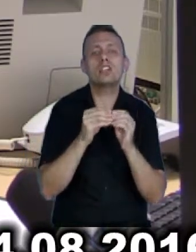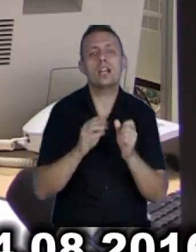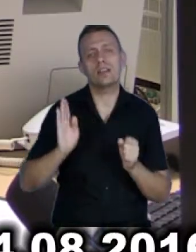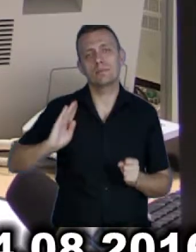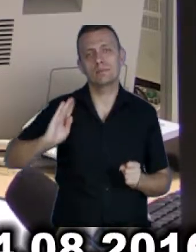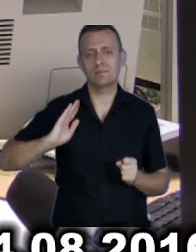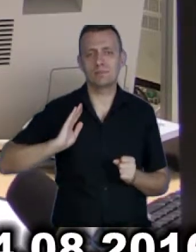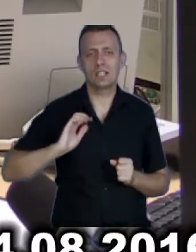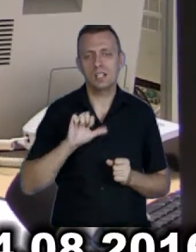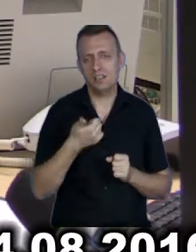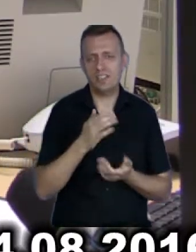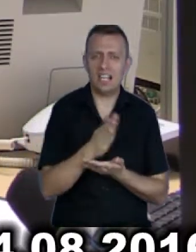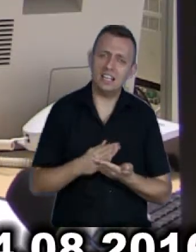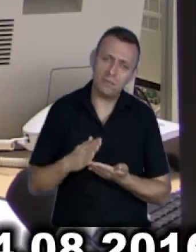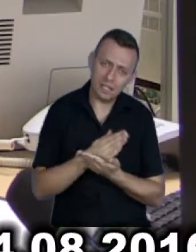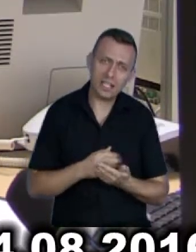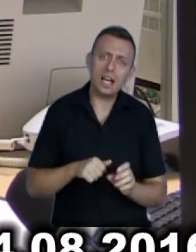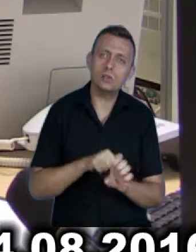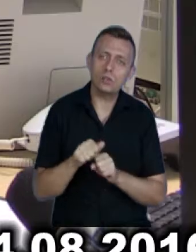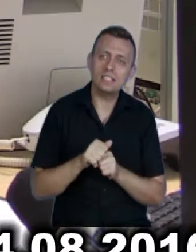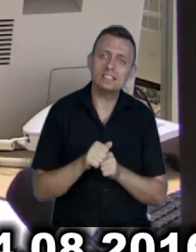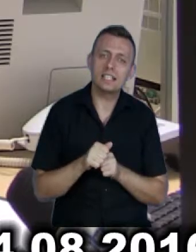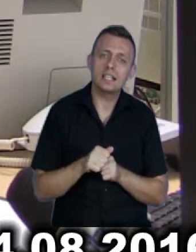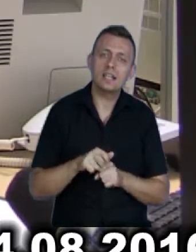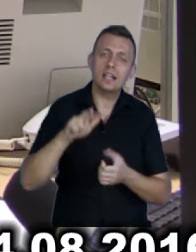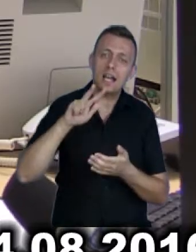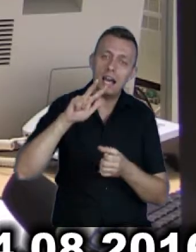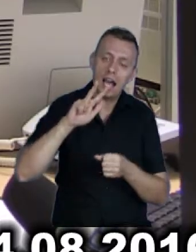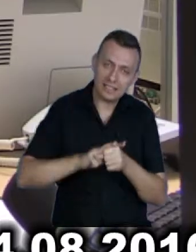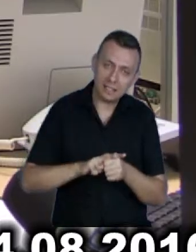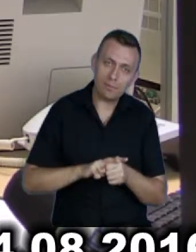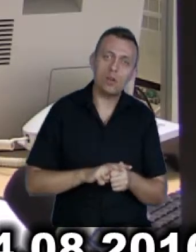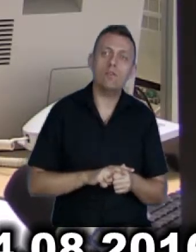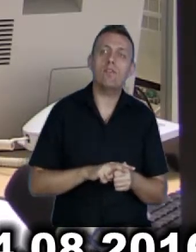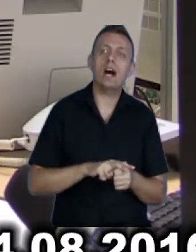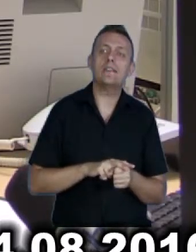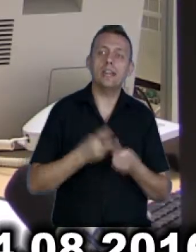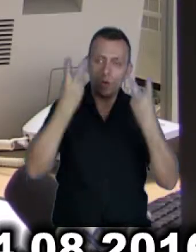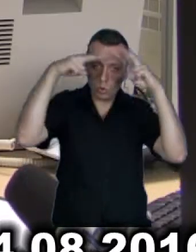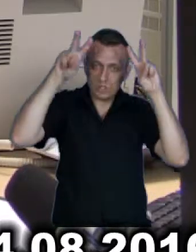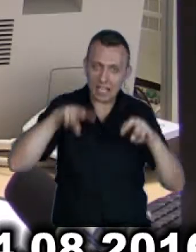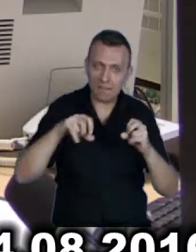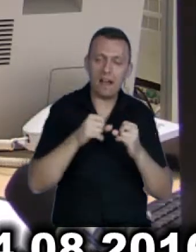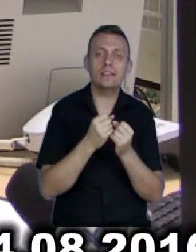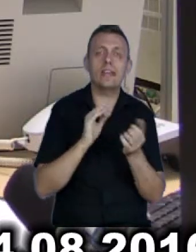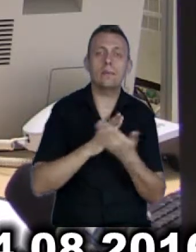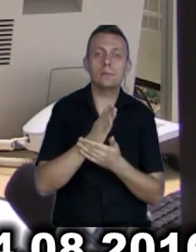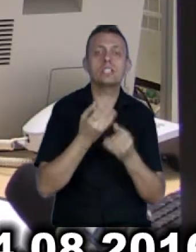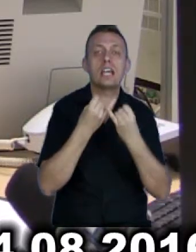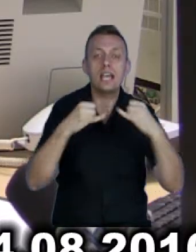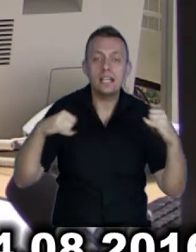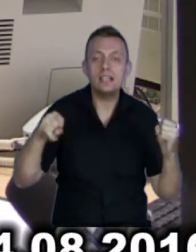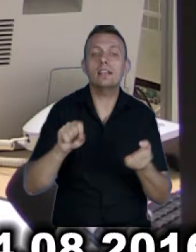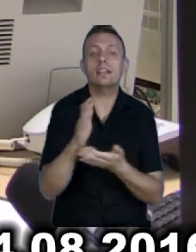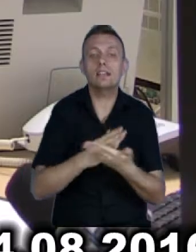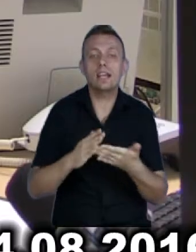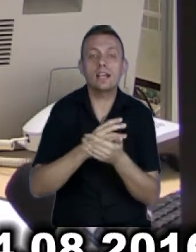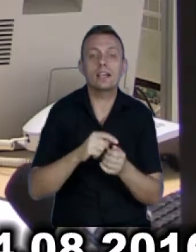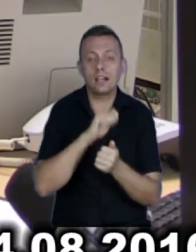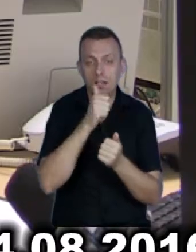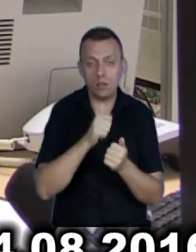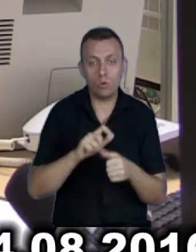proponują przedsiębiorcom zatrudnienie w jednym z państw Unii Europejskiej na małą część etatu, a tym samym niepłacenie składek